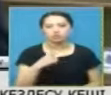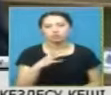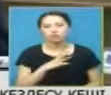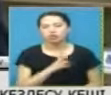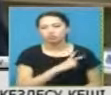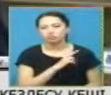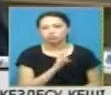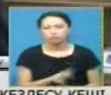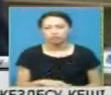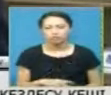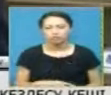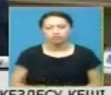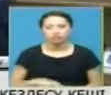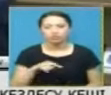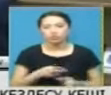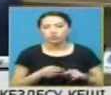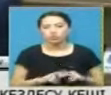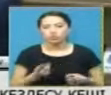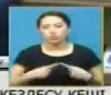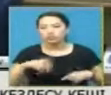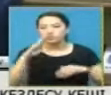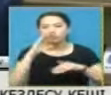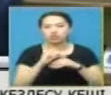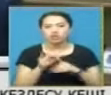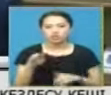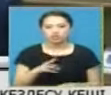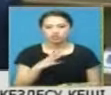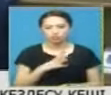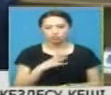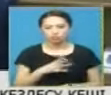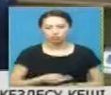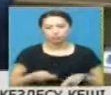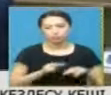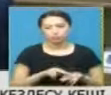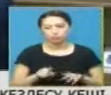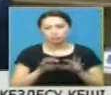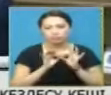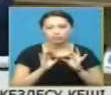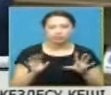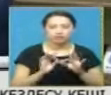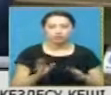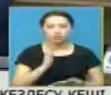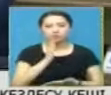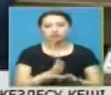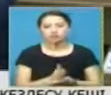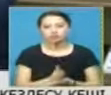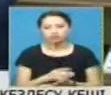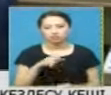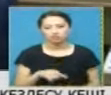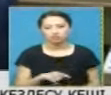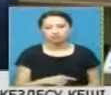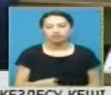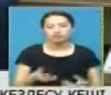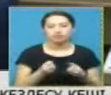тапты. Бұл іс-шараның өткізіліп атқан жаңағы себебі де сол ауған